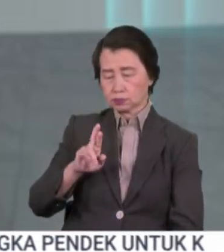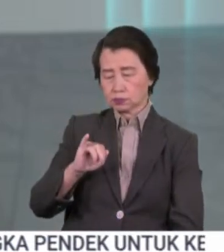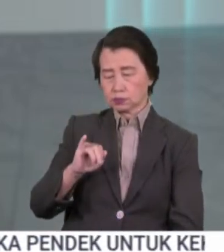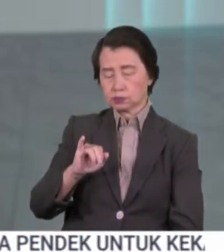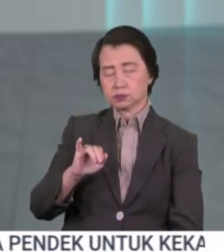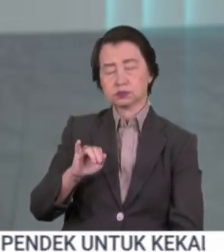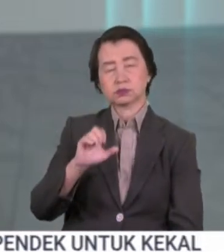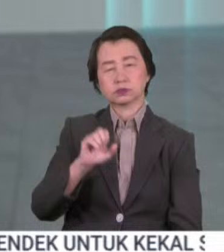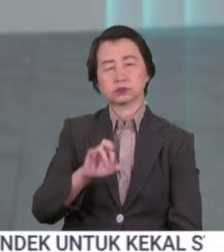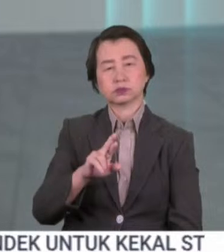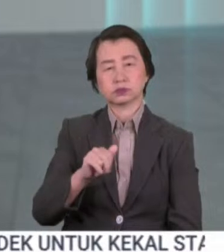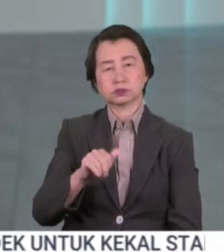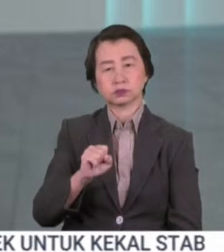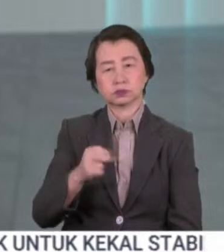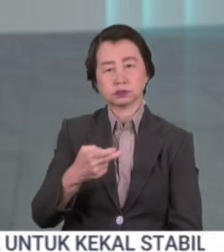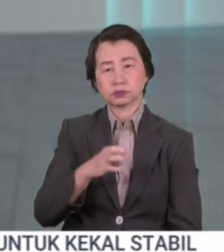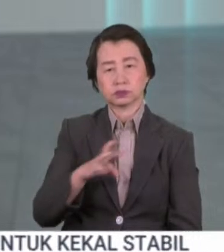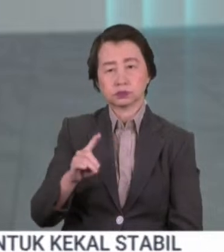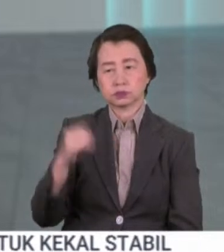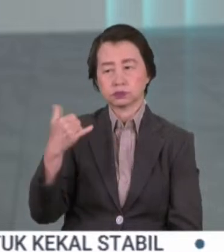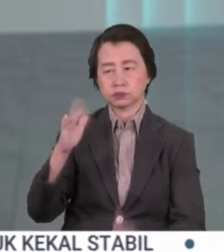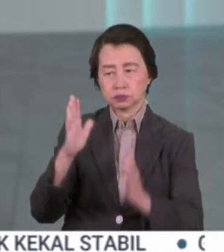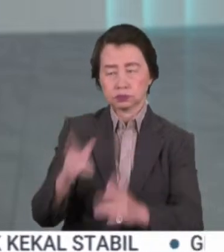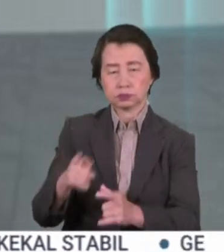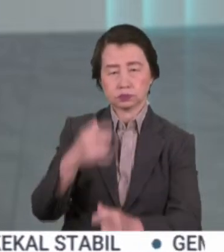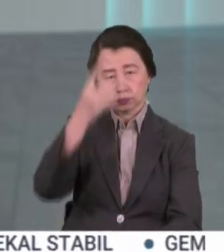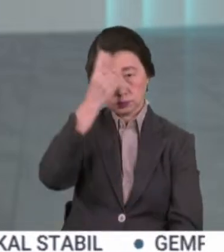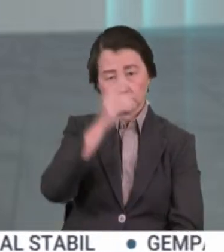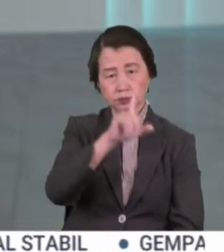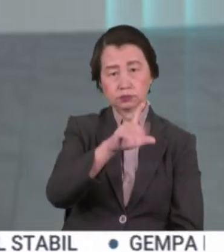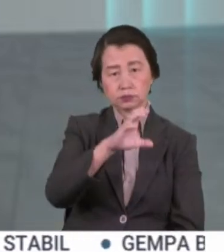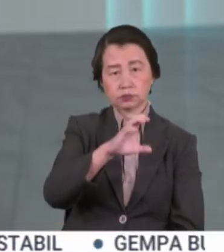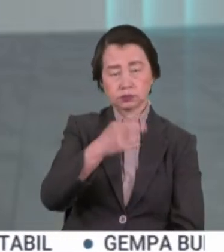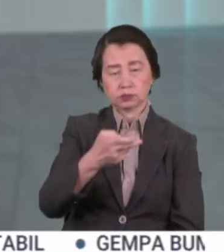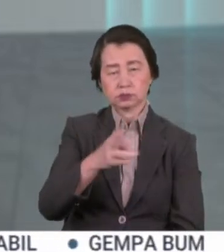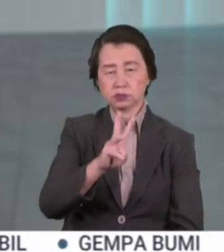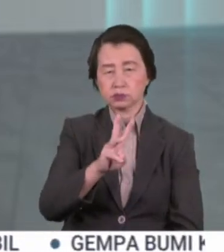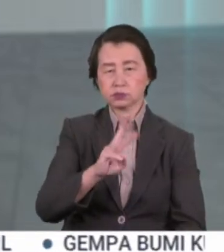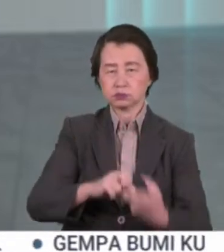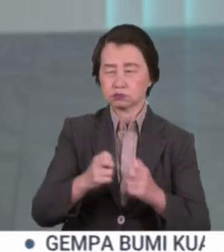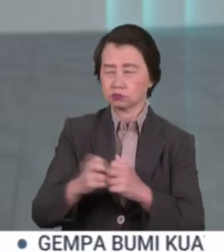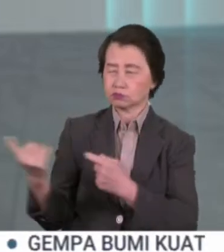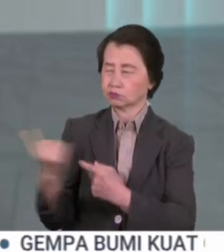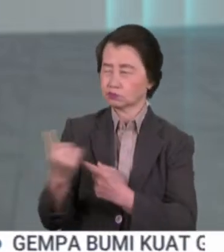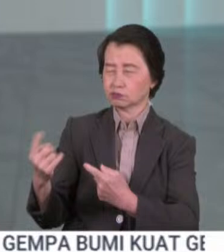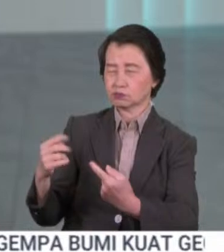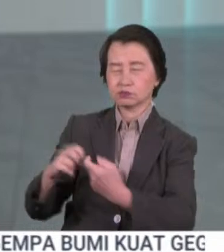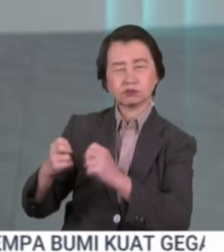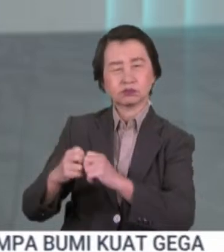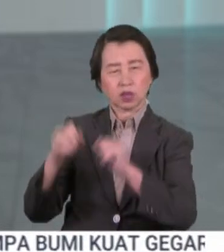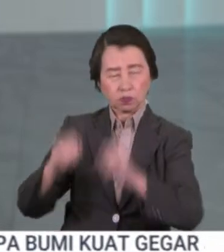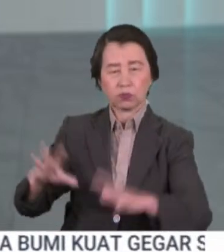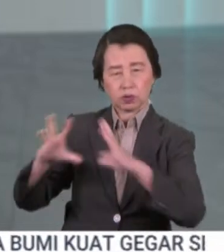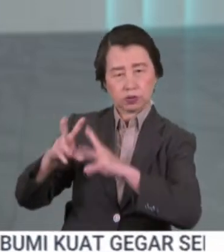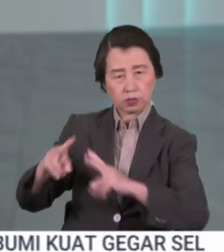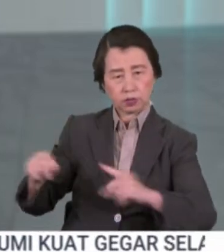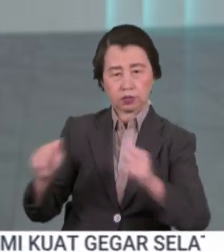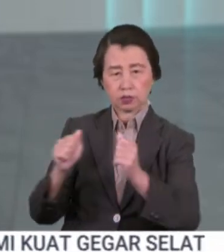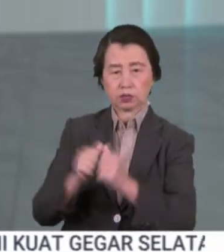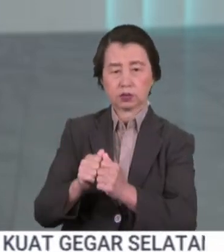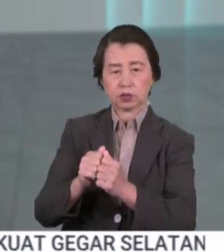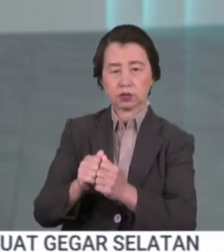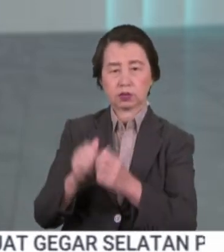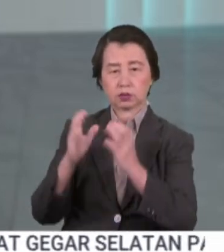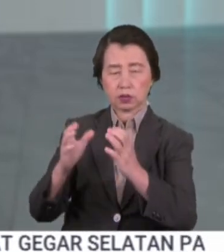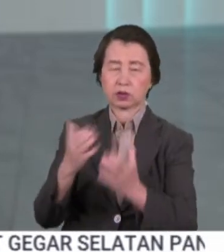badminton Malaysia BM legenda babetan negara di antara dua pihak tersebut dapat diselesaikan dengan